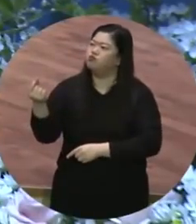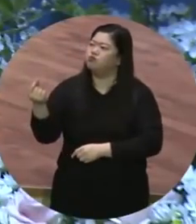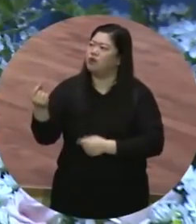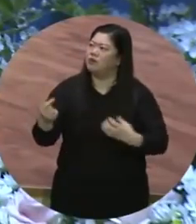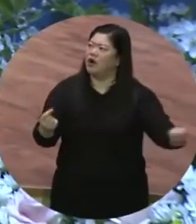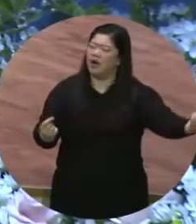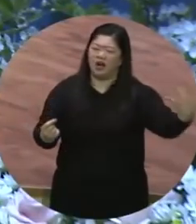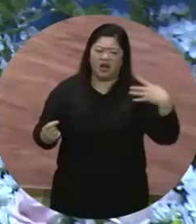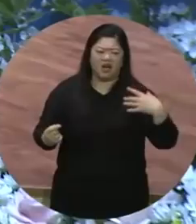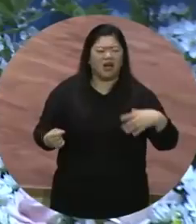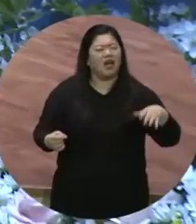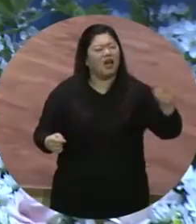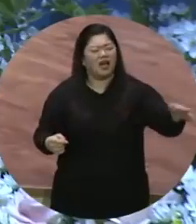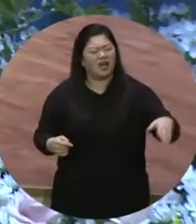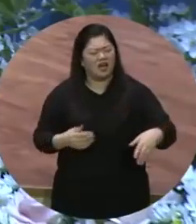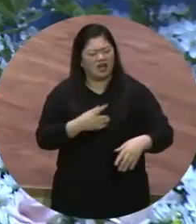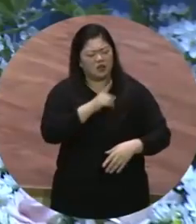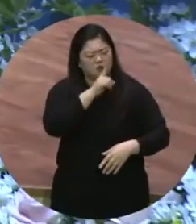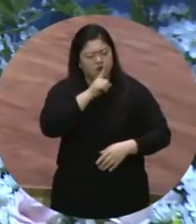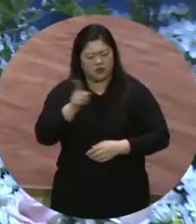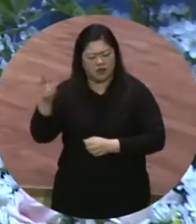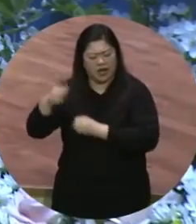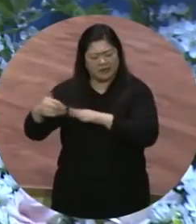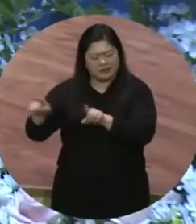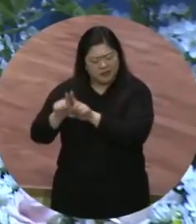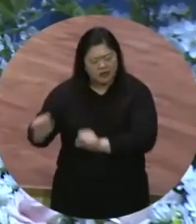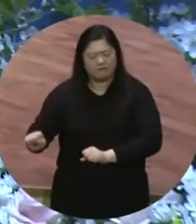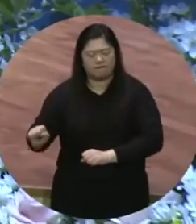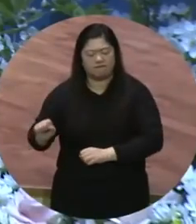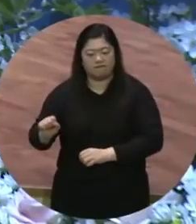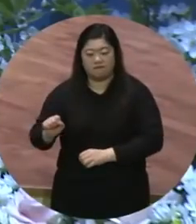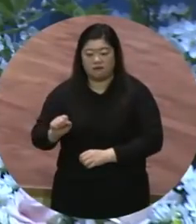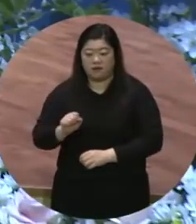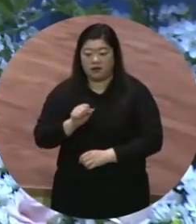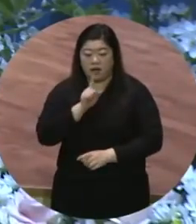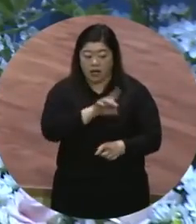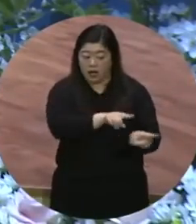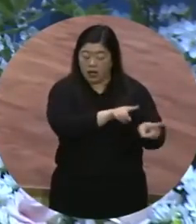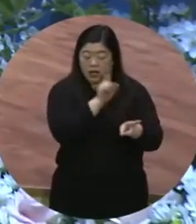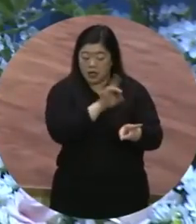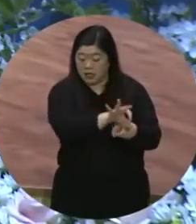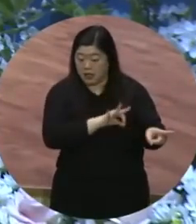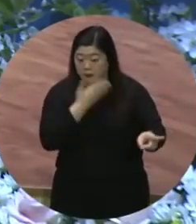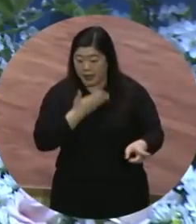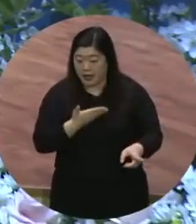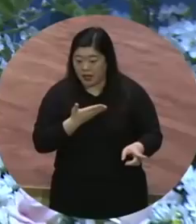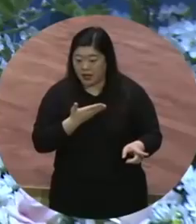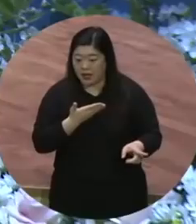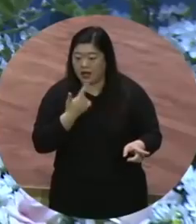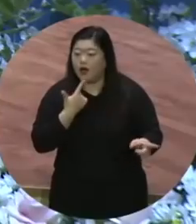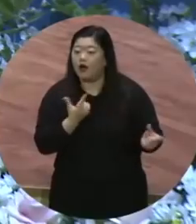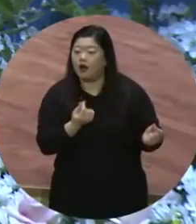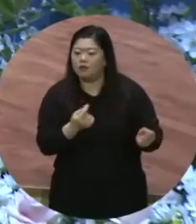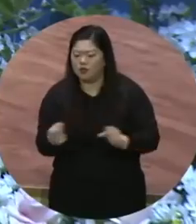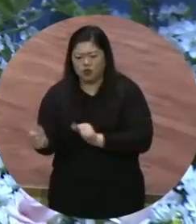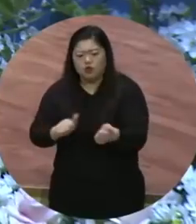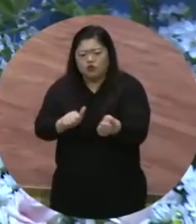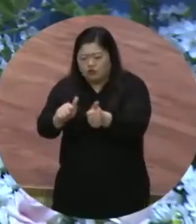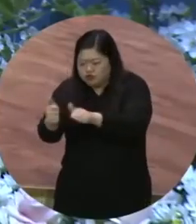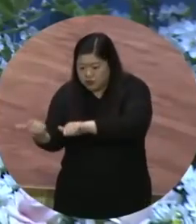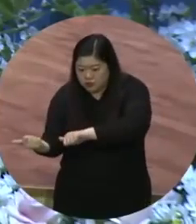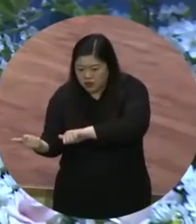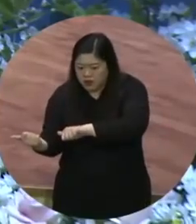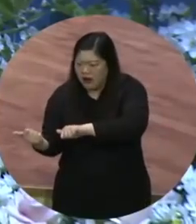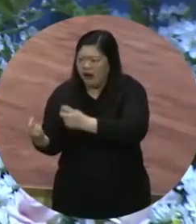이 믿음 가지면 돼. 이걸 죽음을 초월한 부활 믿음이라 그래요. 죽음을